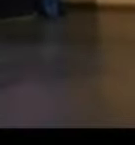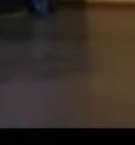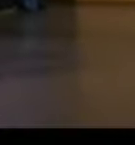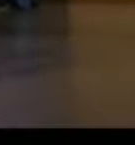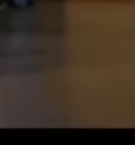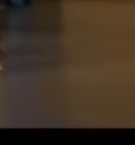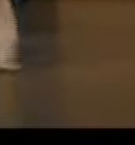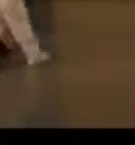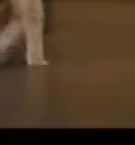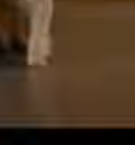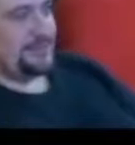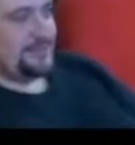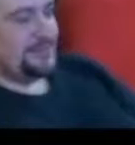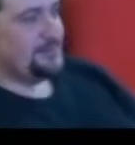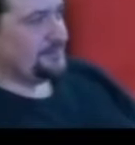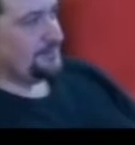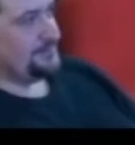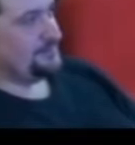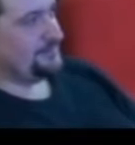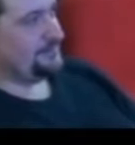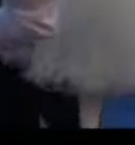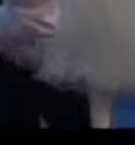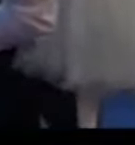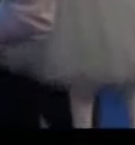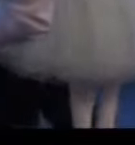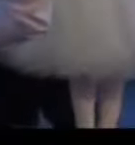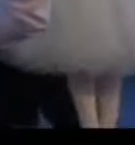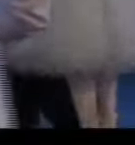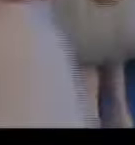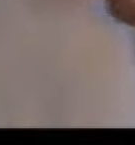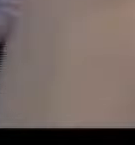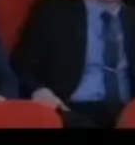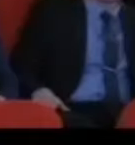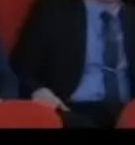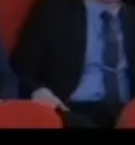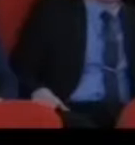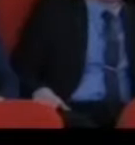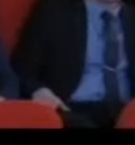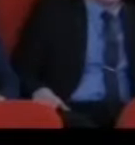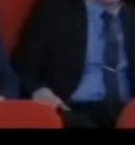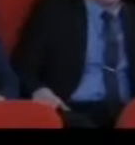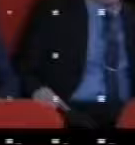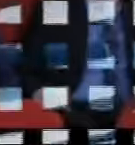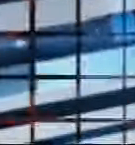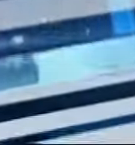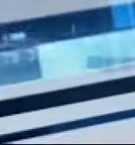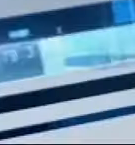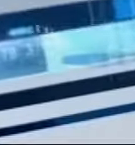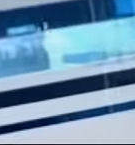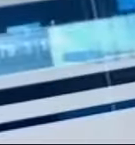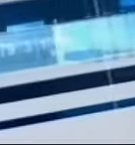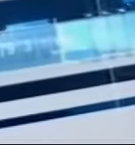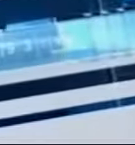Бүгінгі таңда отбасындағы әкенің рөлі қандай? Маңызды мәселе қаламызда тұңғыш рет өткен әкелер слетінде талқыланды.